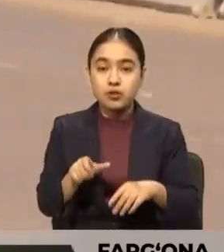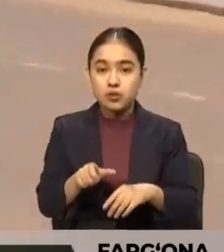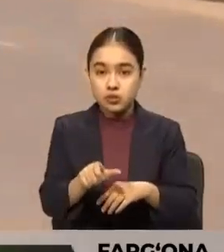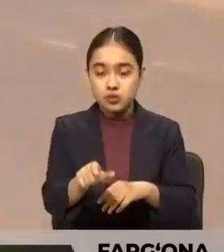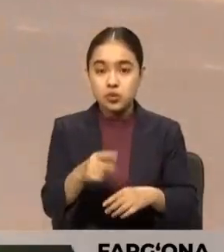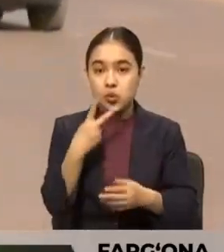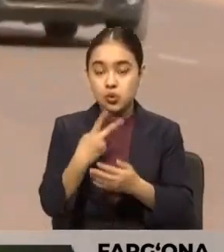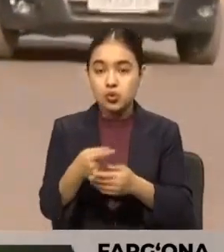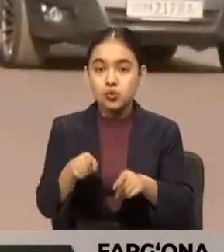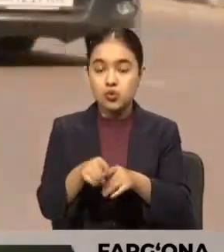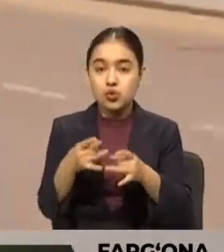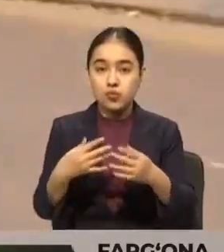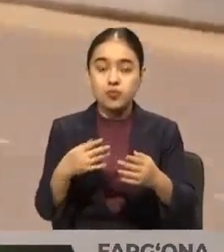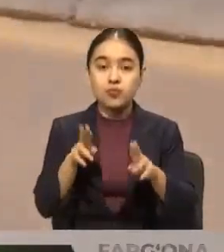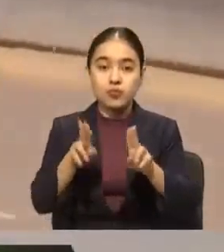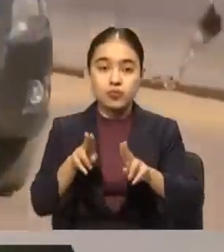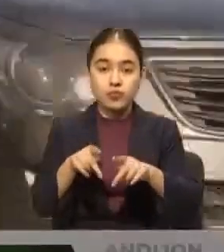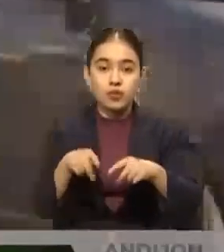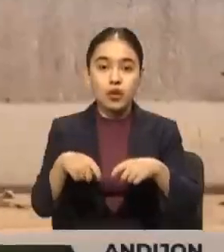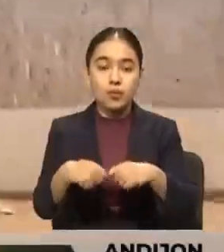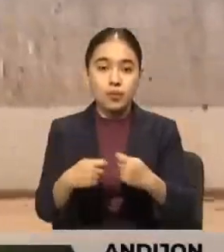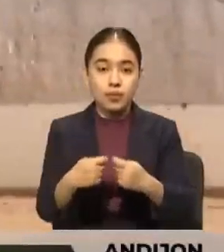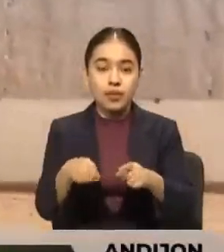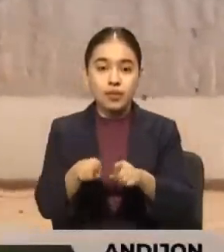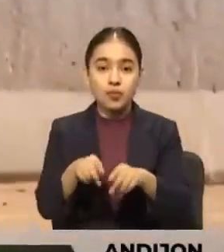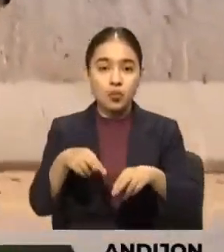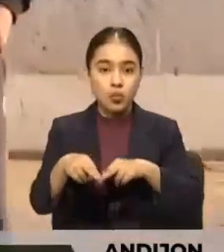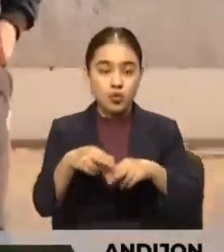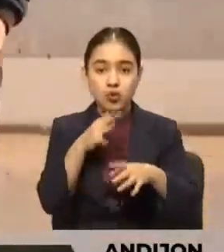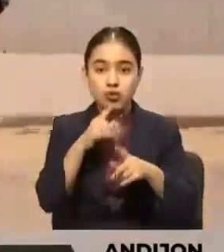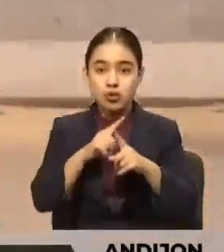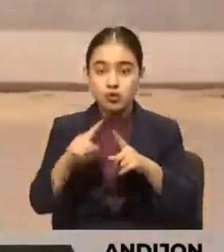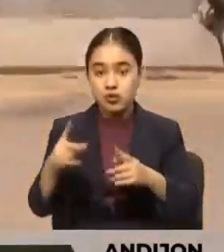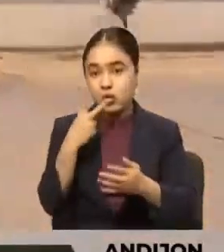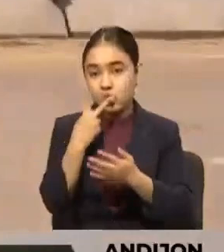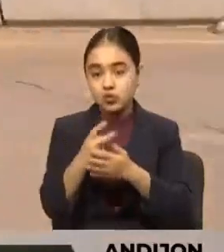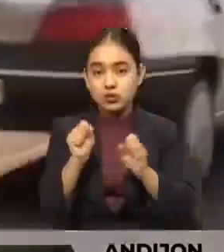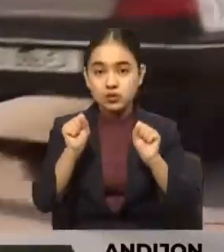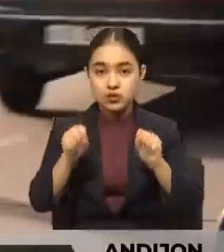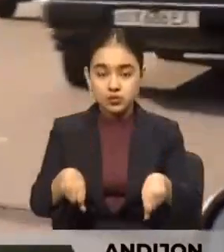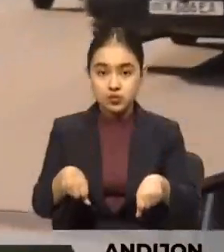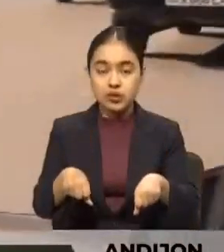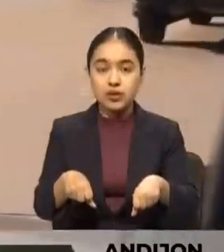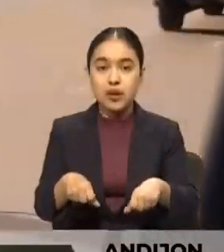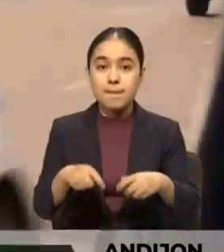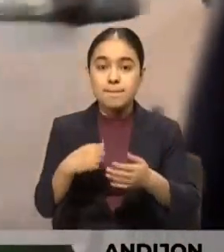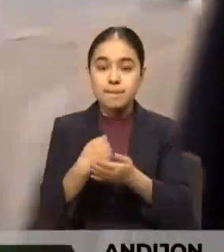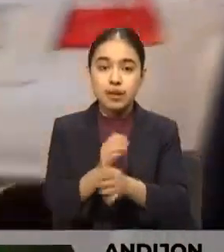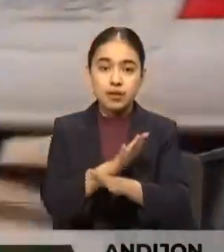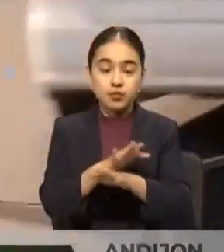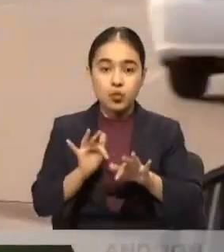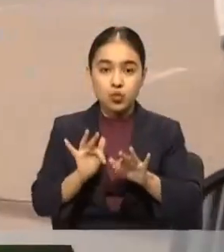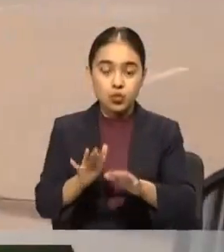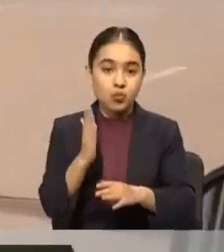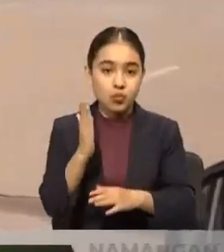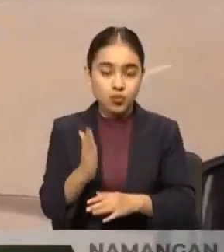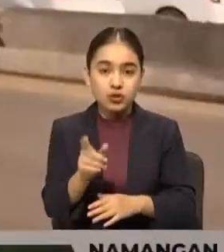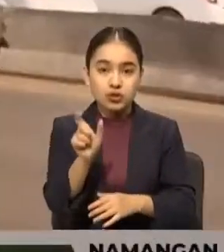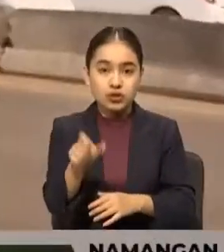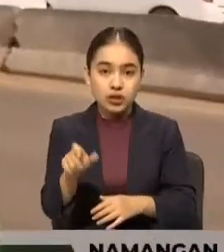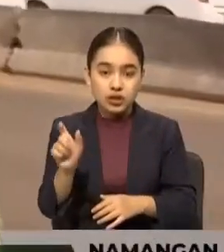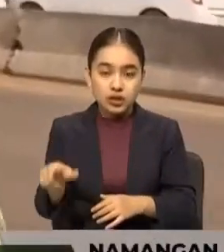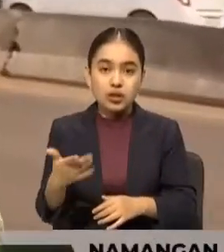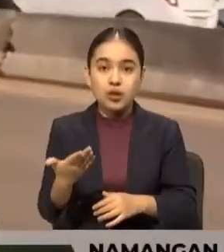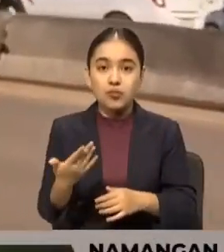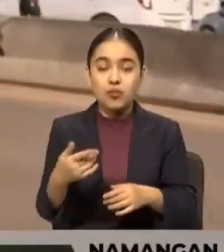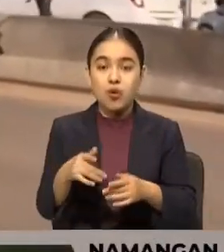yo'laklardan ko'ra, shunchaki yo'l harakatining belgilanmagan qismida o'tish payida ekanligini kuzatish mumkin. Belgilanmagan joydan o'tib keladigan bo'lsa piyodamiz, unga